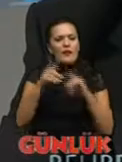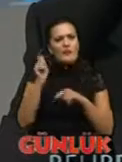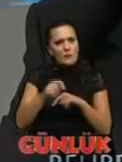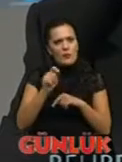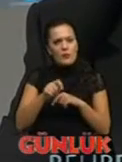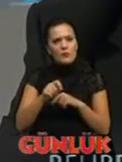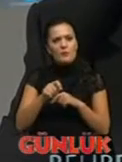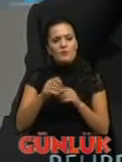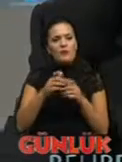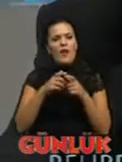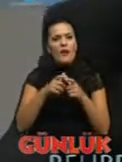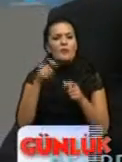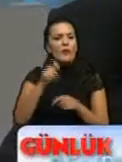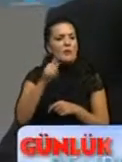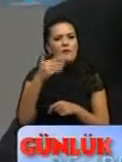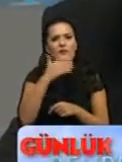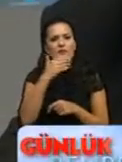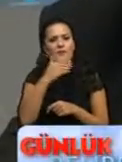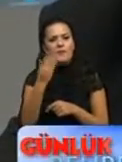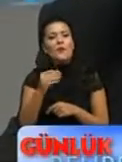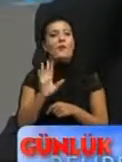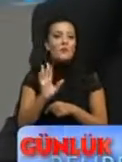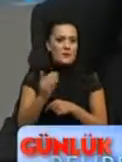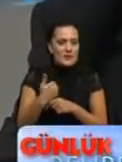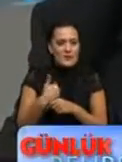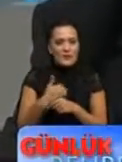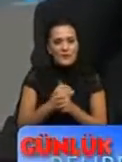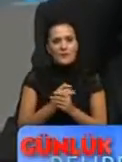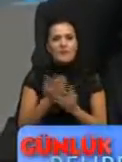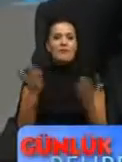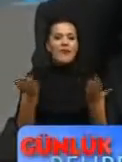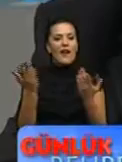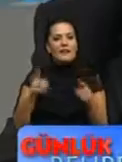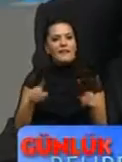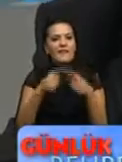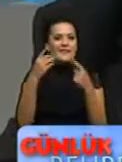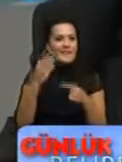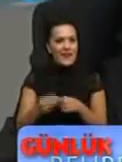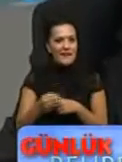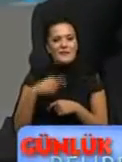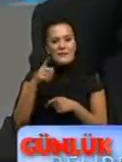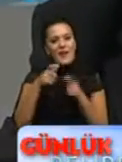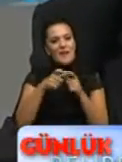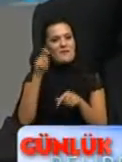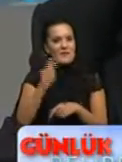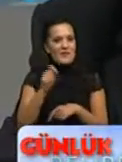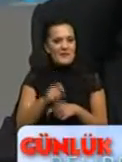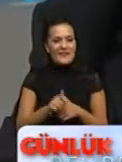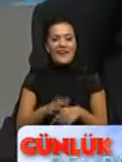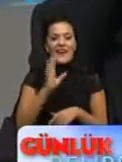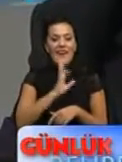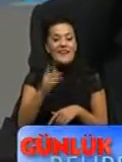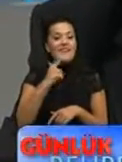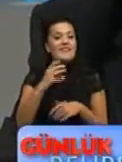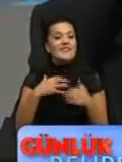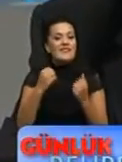ediyordum da albüm yapmaya pek fırsatım olmuyordu, olmamıştı. Anca denk geldi. Bir albüm yaptık işte. Harikasınız.